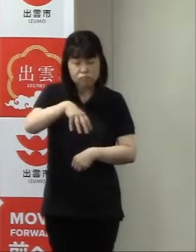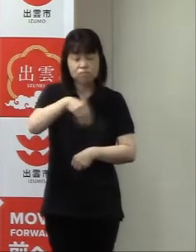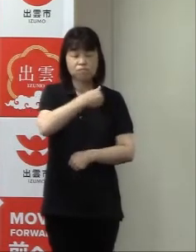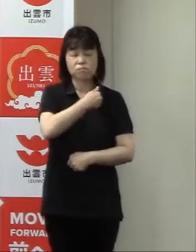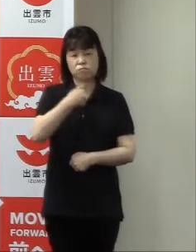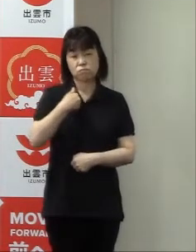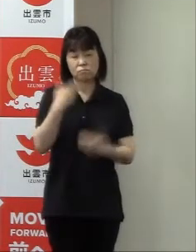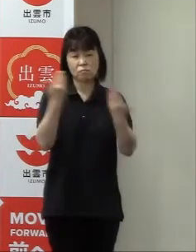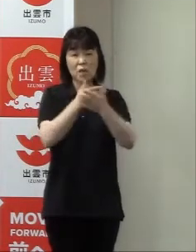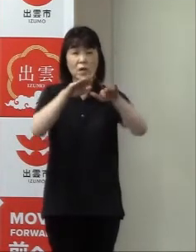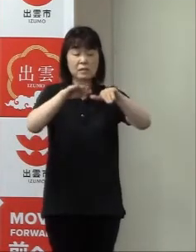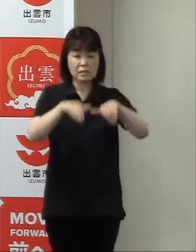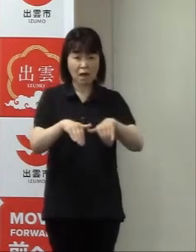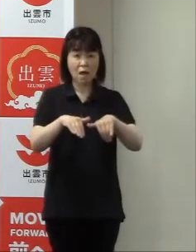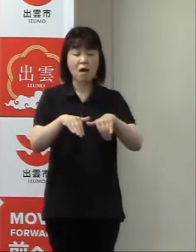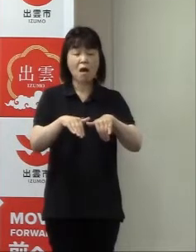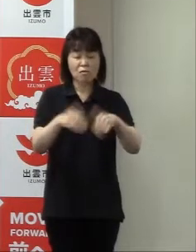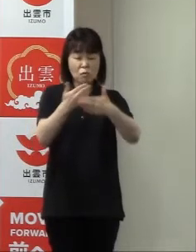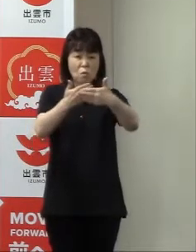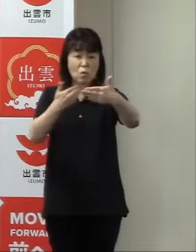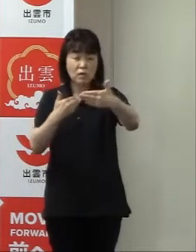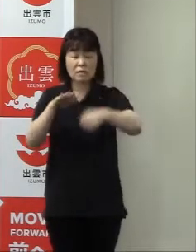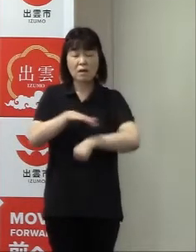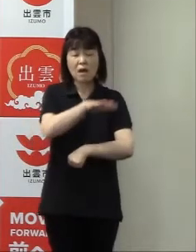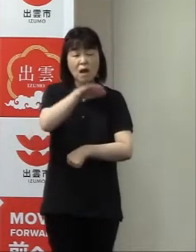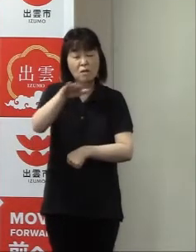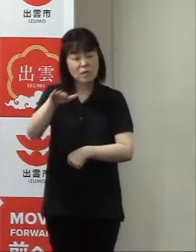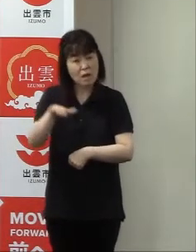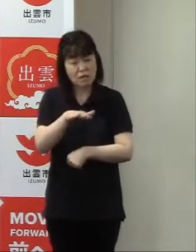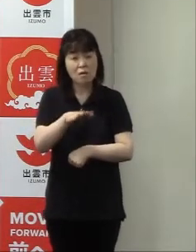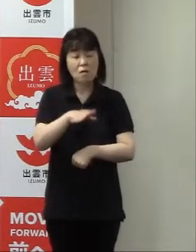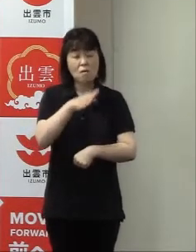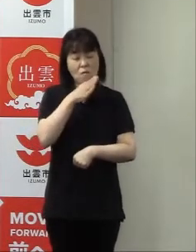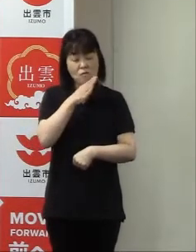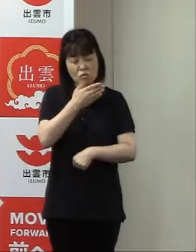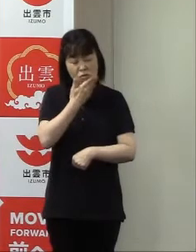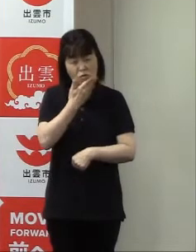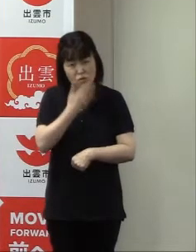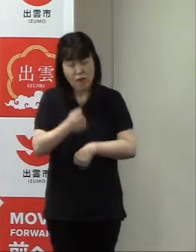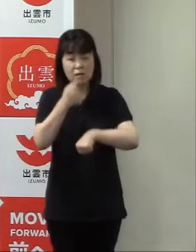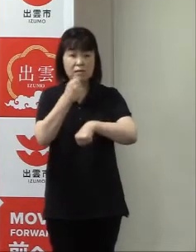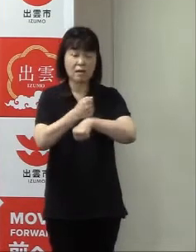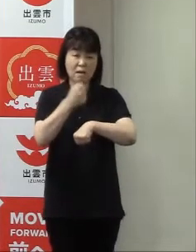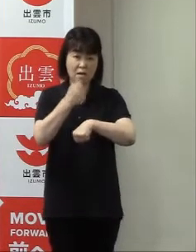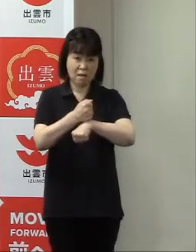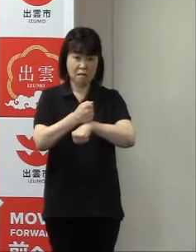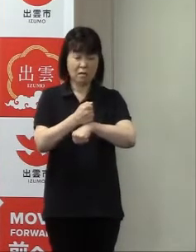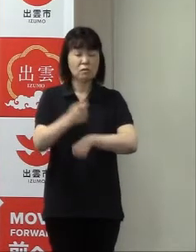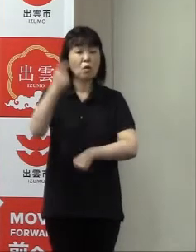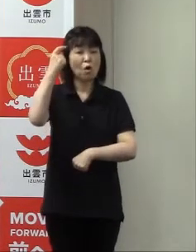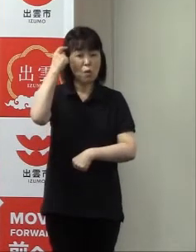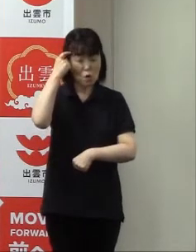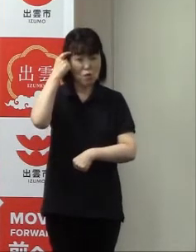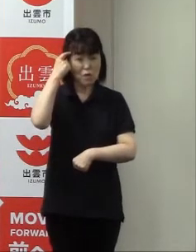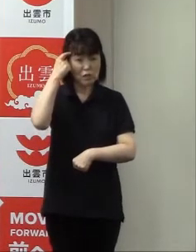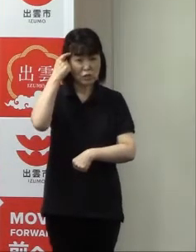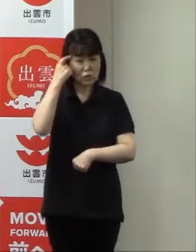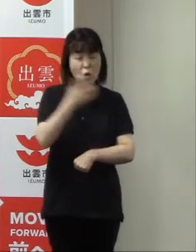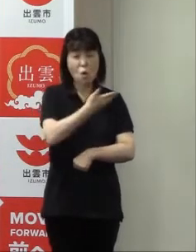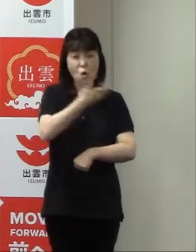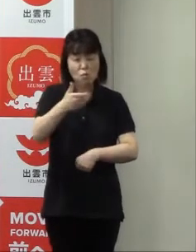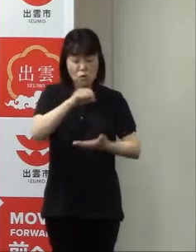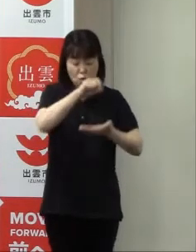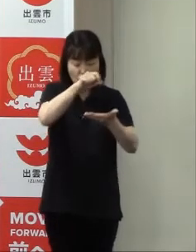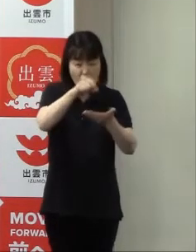この間当該地区の皆様には大変ご不便をおかけいたしましたが、給水ステーションを4箇所に設置した